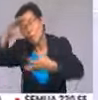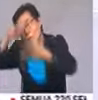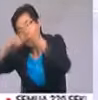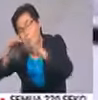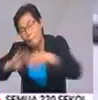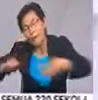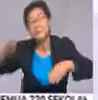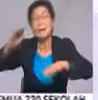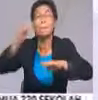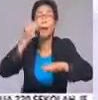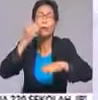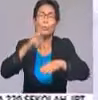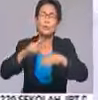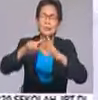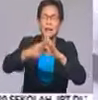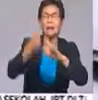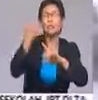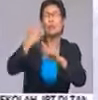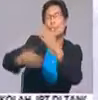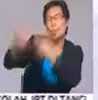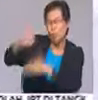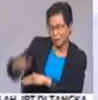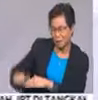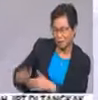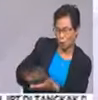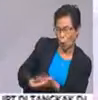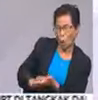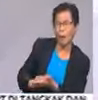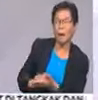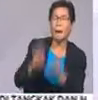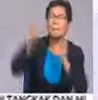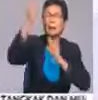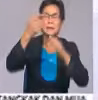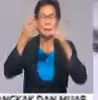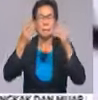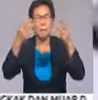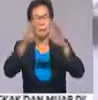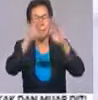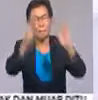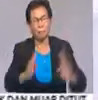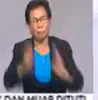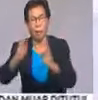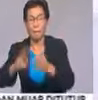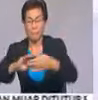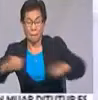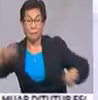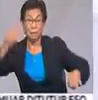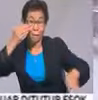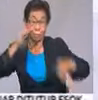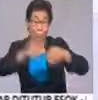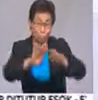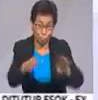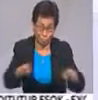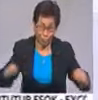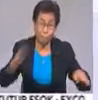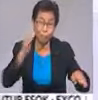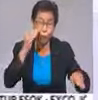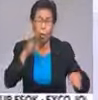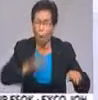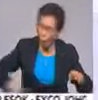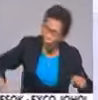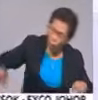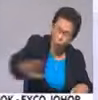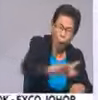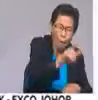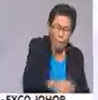di bangku sekolah lagi. So dekat Malaysia kan banyak bangsa. Bahasa Melayu ni merupakan bahasa yang memang semua bangsa